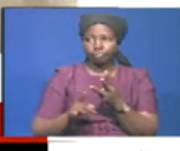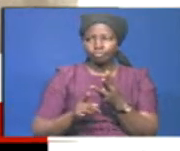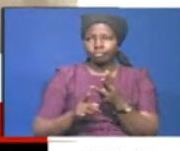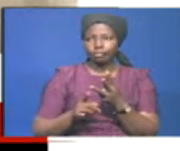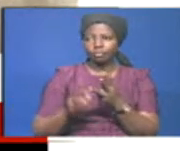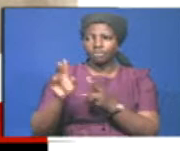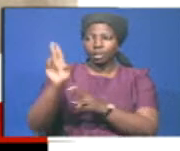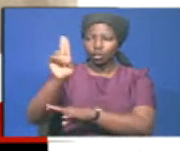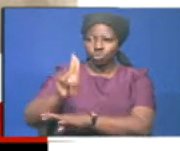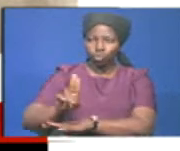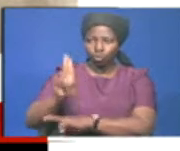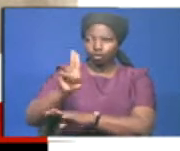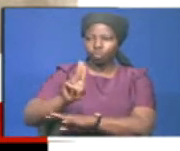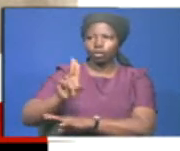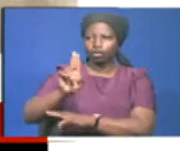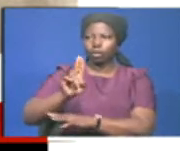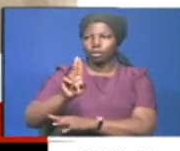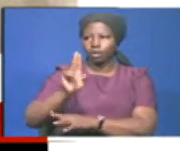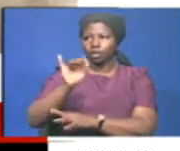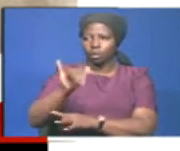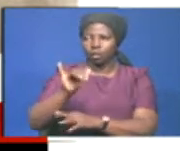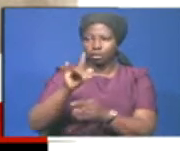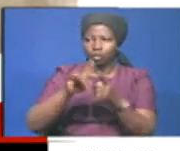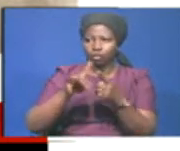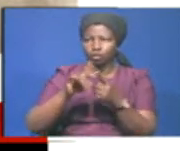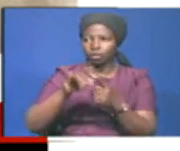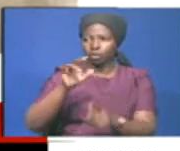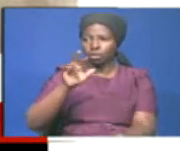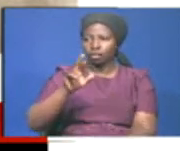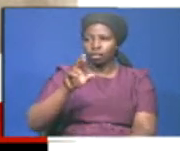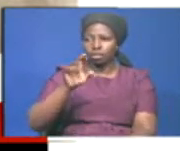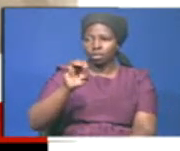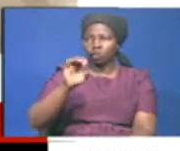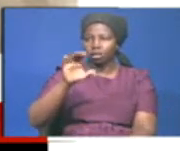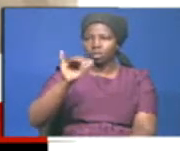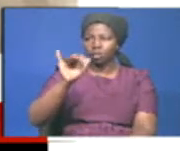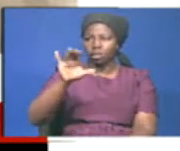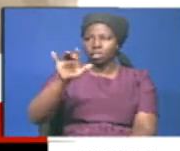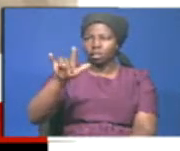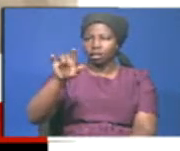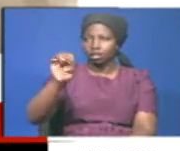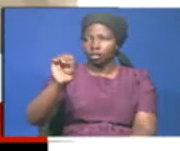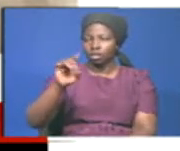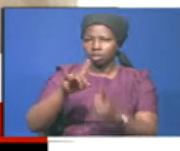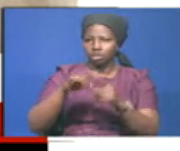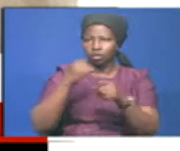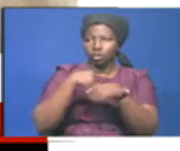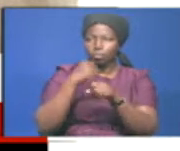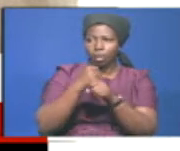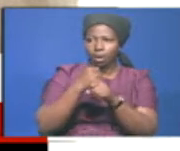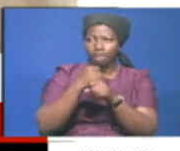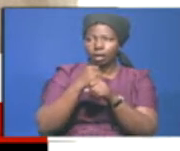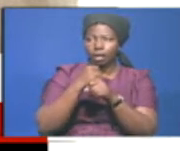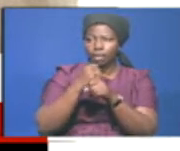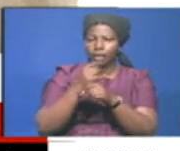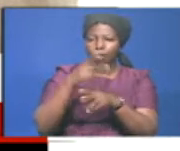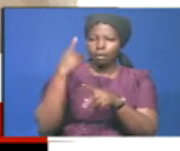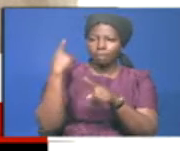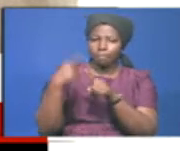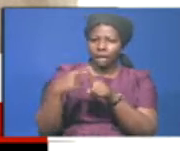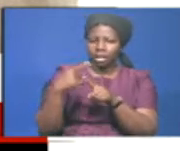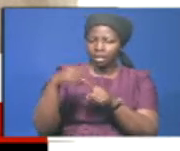tunazitumia ku recycle ili tutengeneze plastic posts ambapo